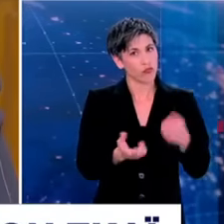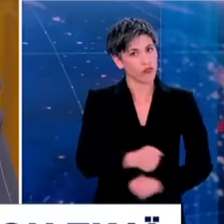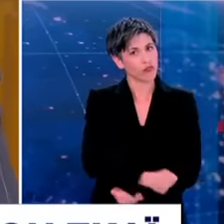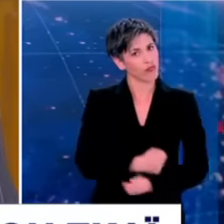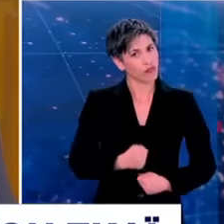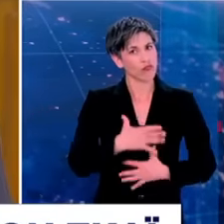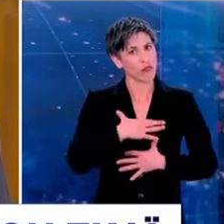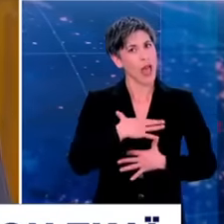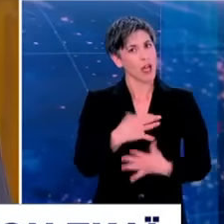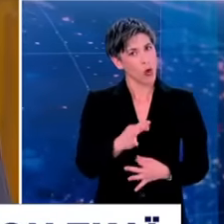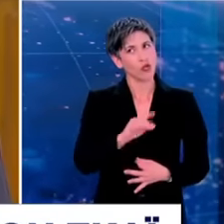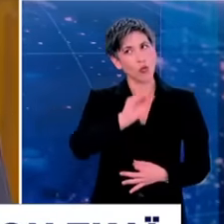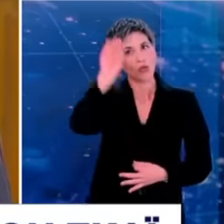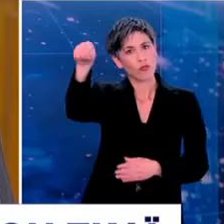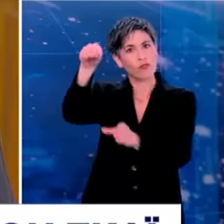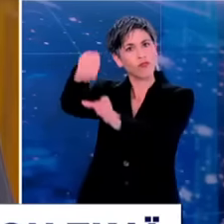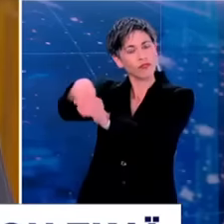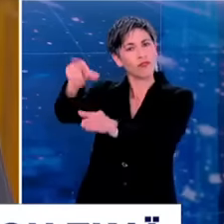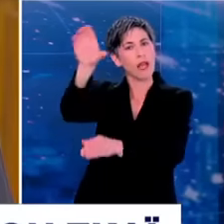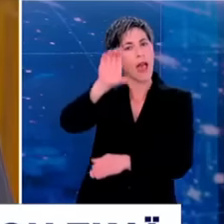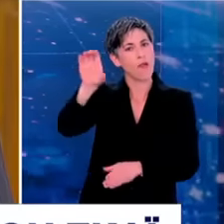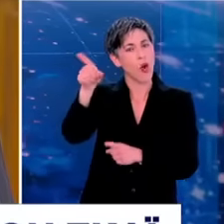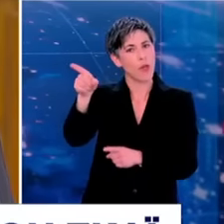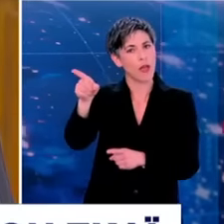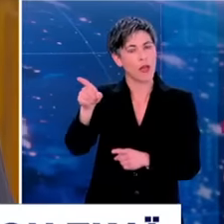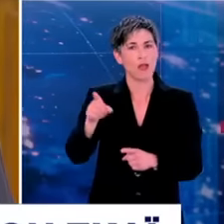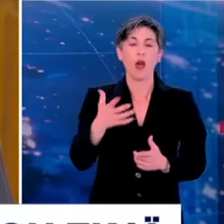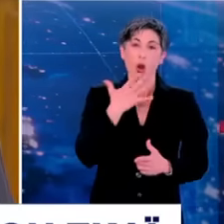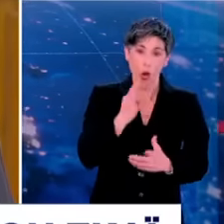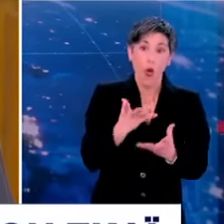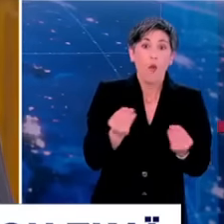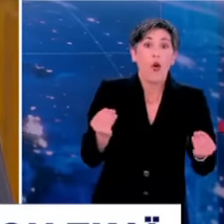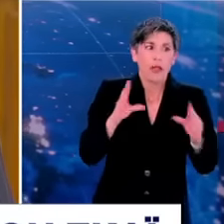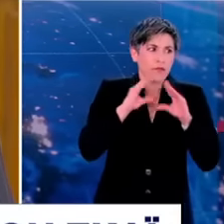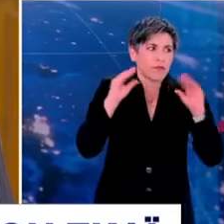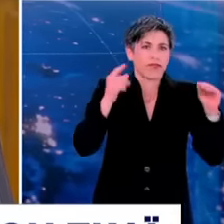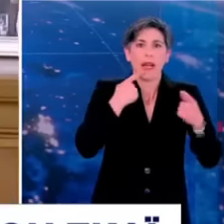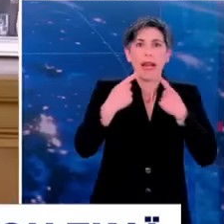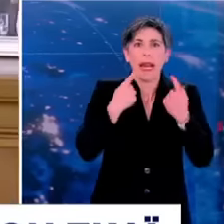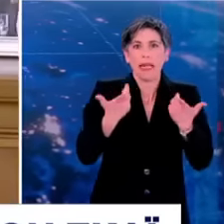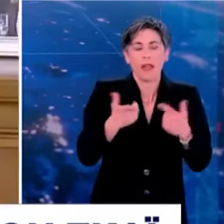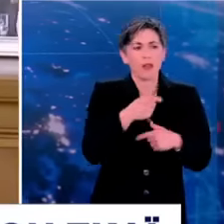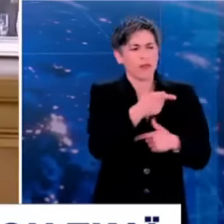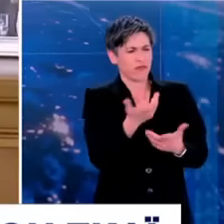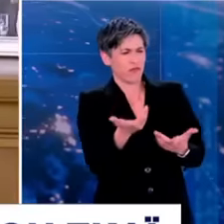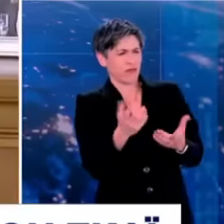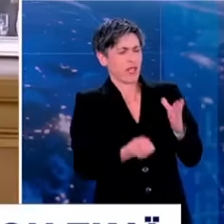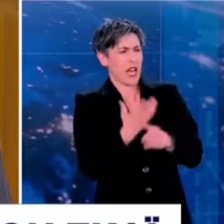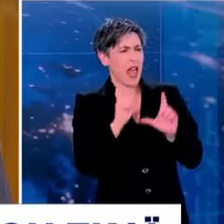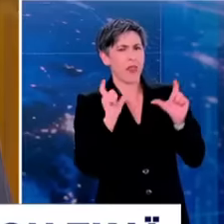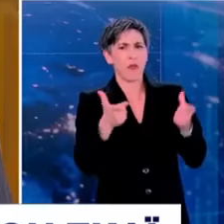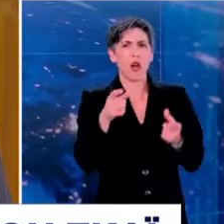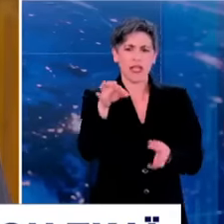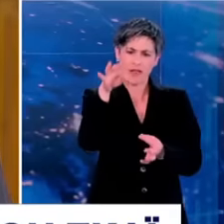την κριτική, πως ο Μητσοτάκης από εκεί που μιλούσε για λίστα αξίων στην Ευρωβουλή δέθηκε με ένα ευρωψηφοδέλτιο